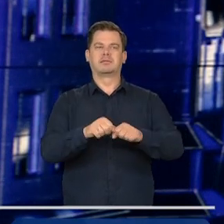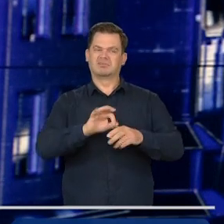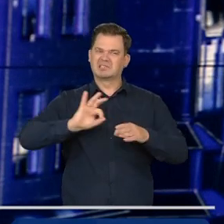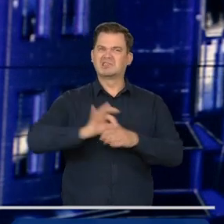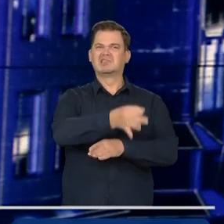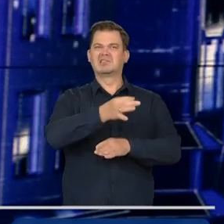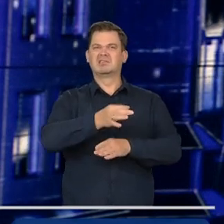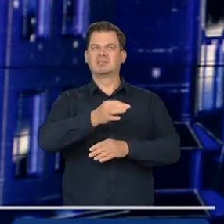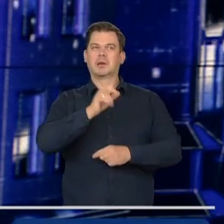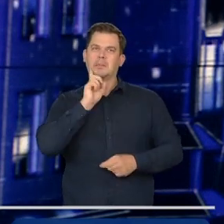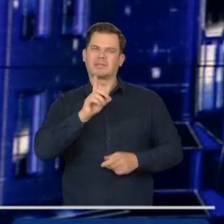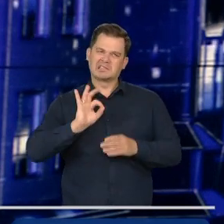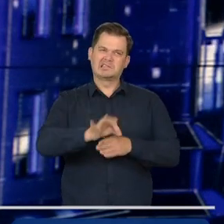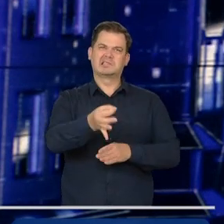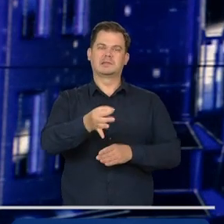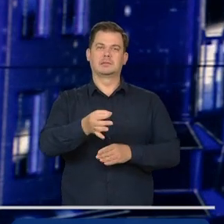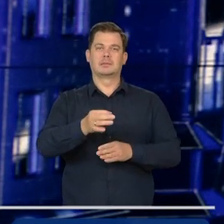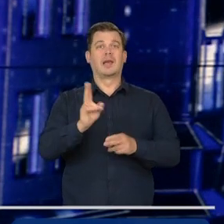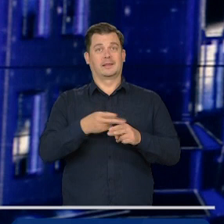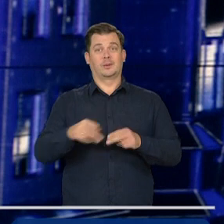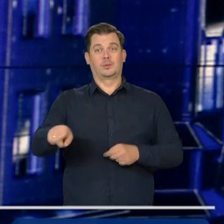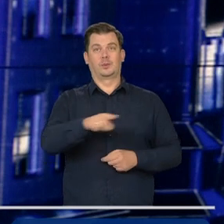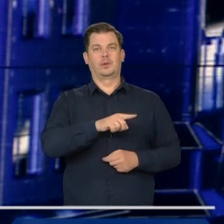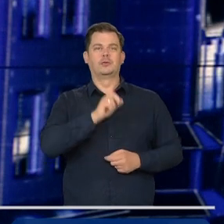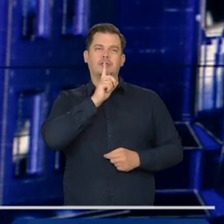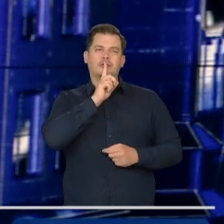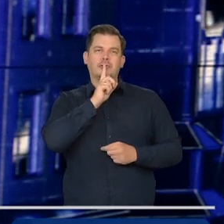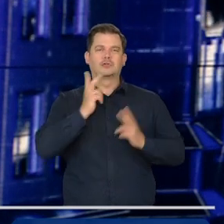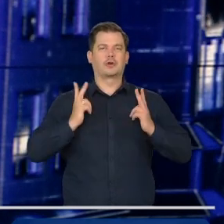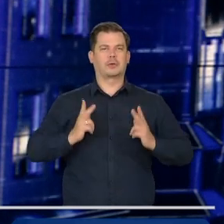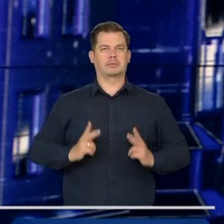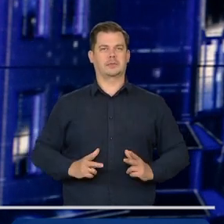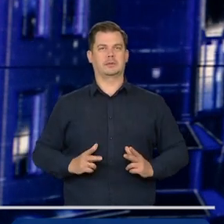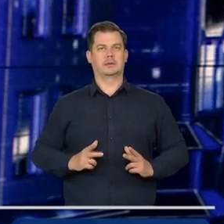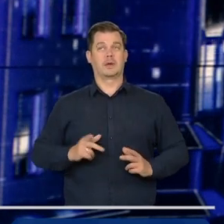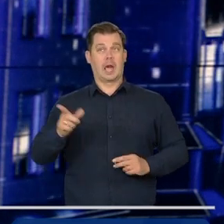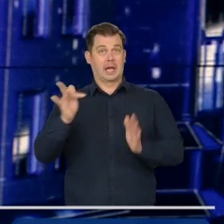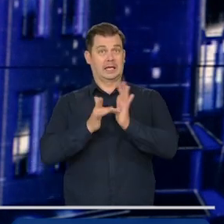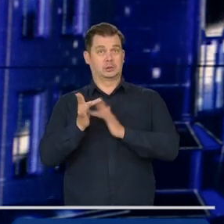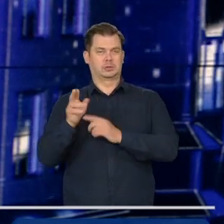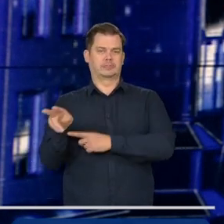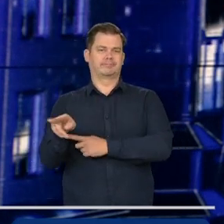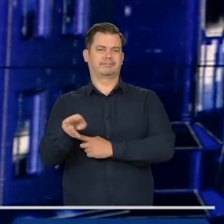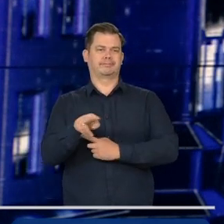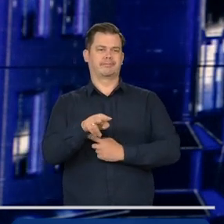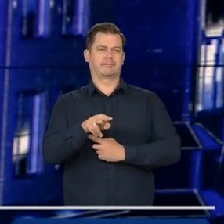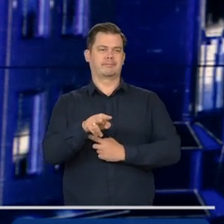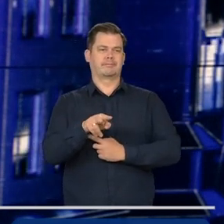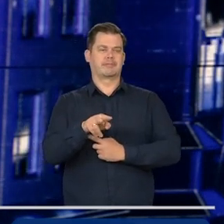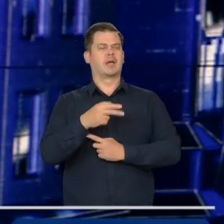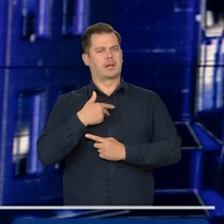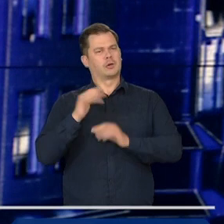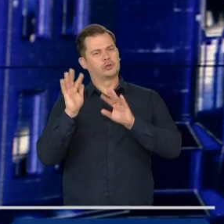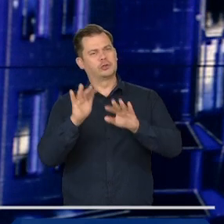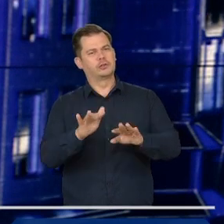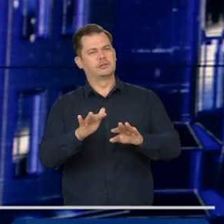na prawdę. Są te osoby, które są właśnie takie bardzo ciche. I patrząc w te serca ludzkie, daje im nadzieję.